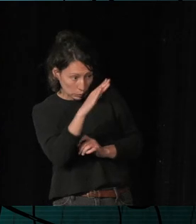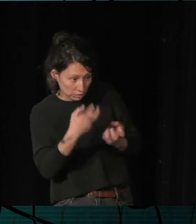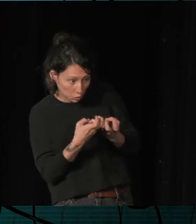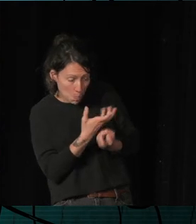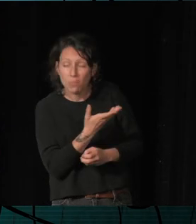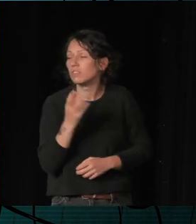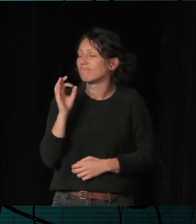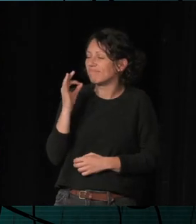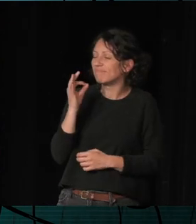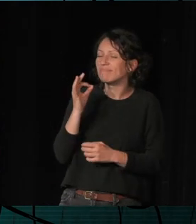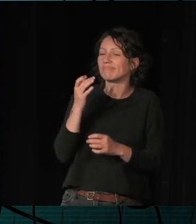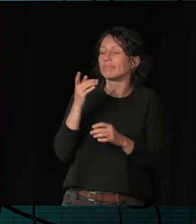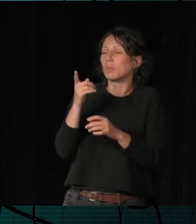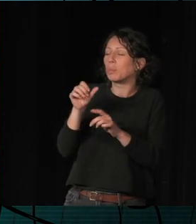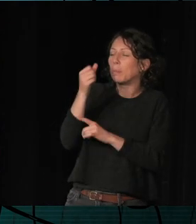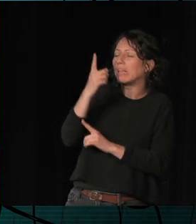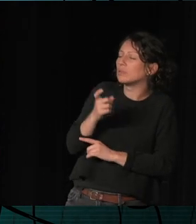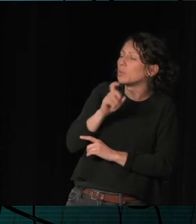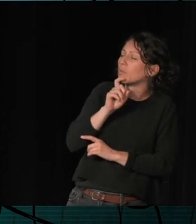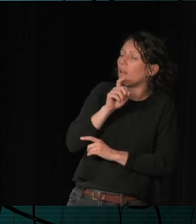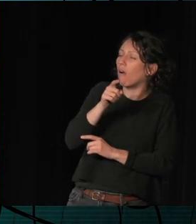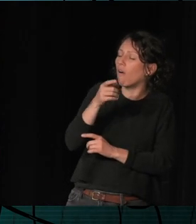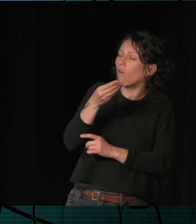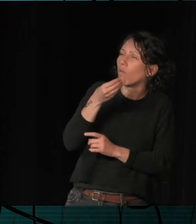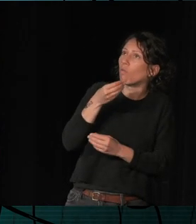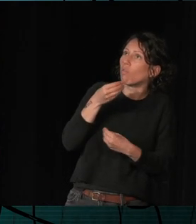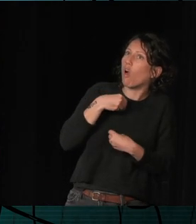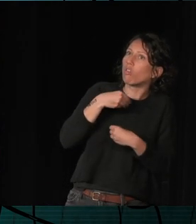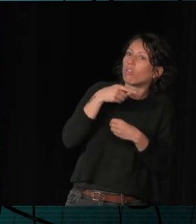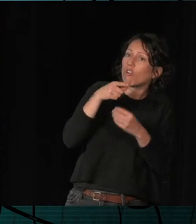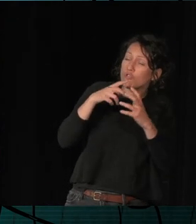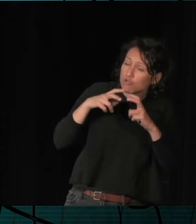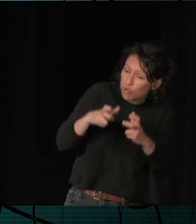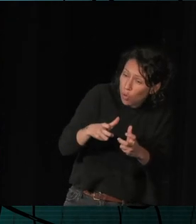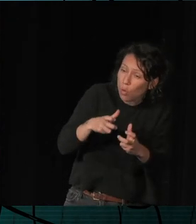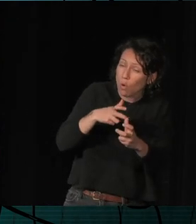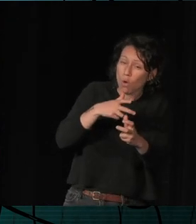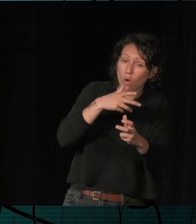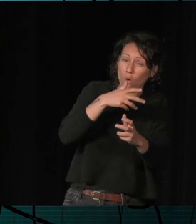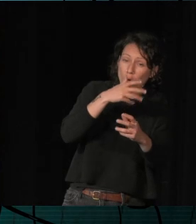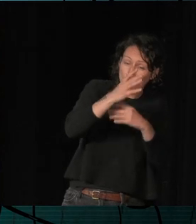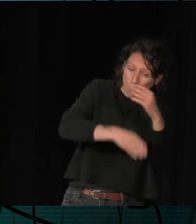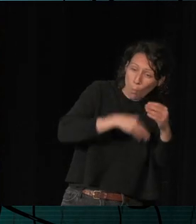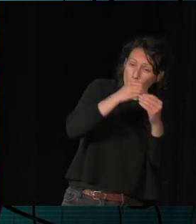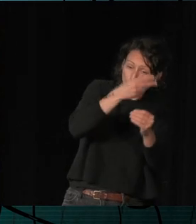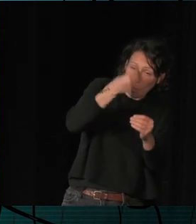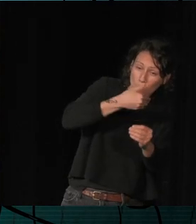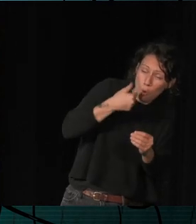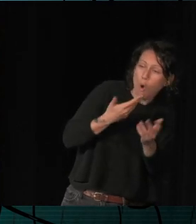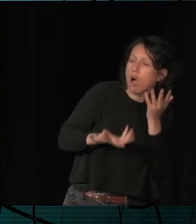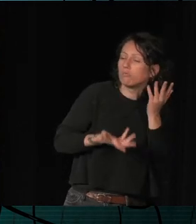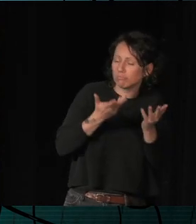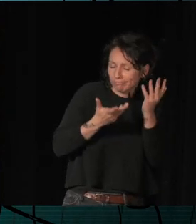à la première partie de la question sur est-ce que j'ai déjà eu l'impression de mieux comprendre le monde par un peu, je crois. Oui, un petit peu, oui. En tout cas, par un jeu